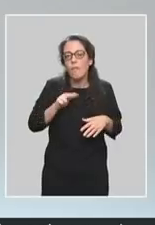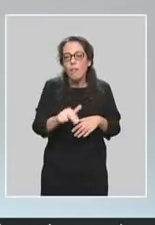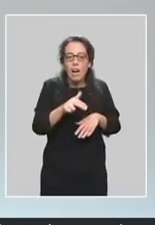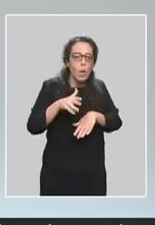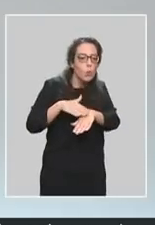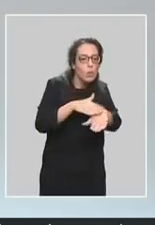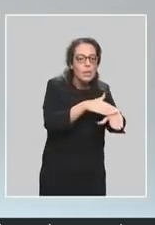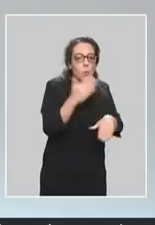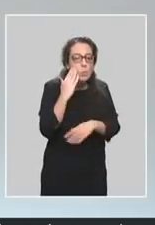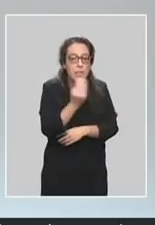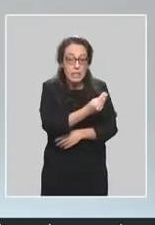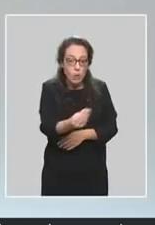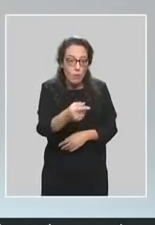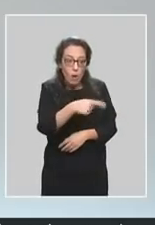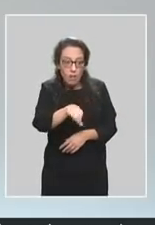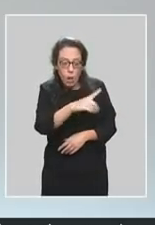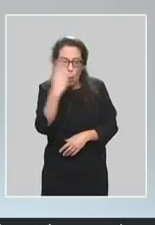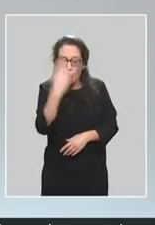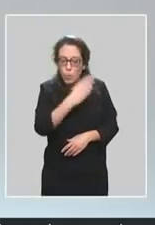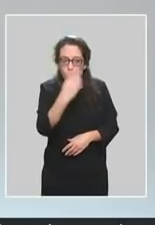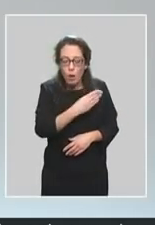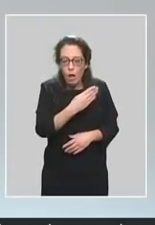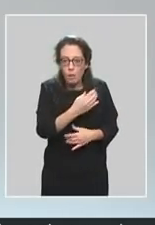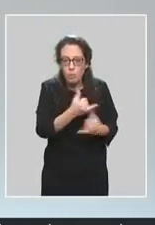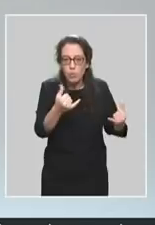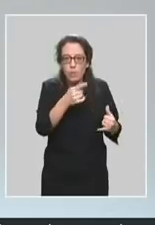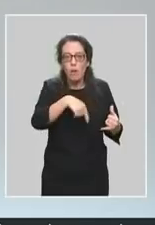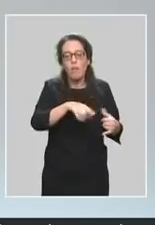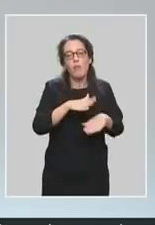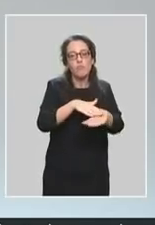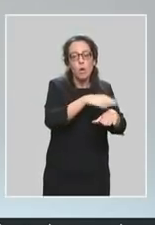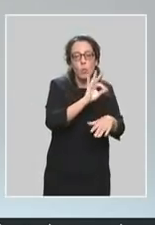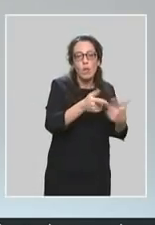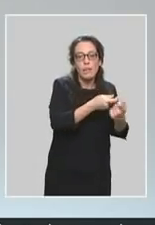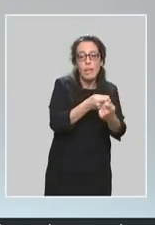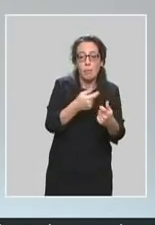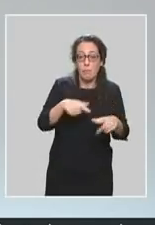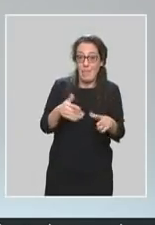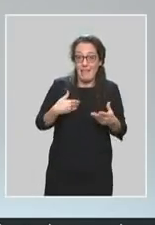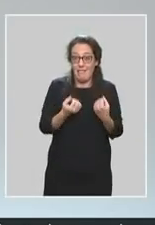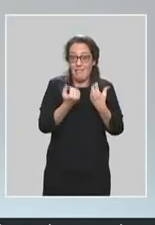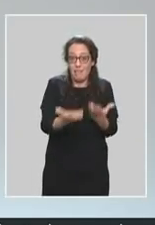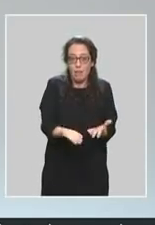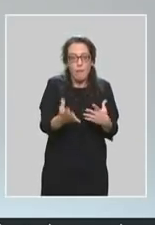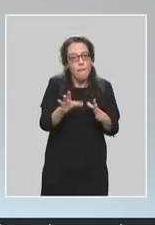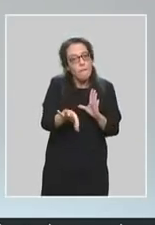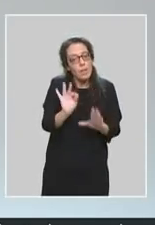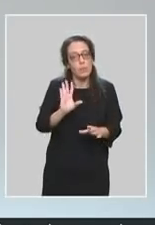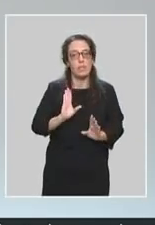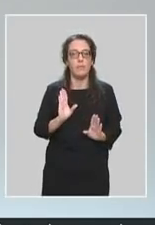pour les enfants qui en ont particulièrement besoin. Mais toutes les perspectives que nous avons ne sont que à titre facultatif. C'est